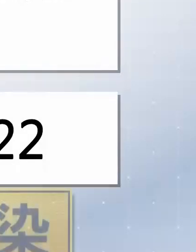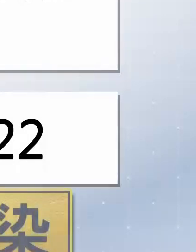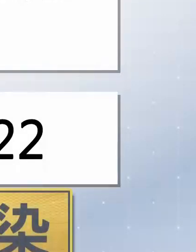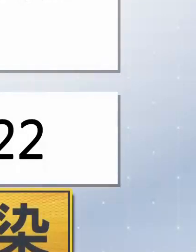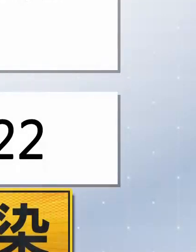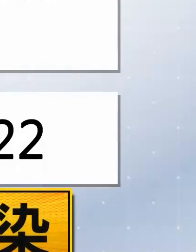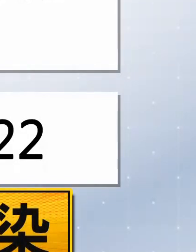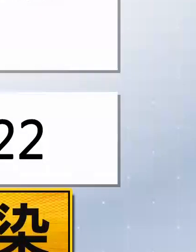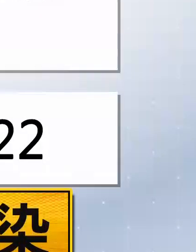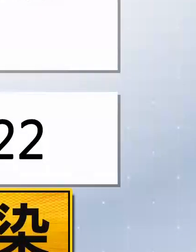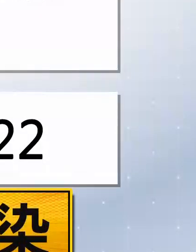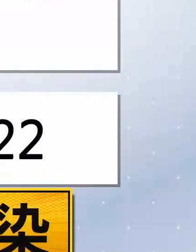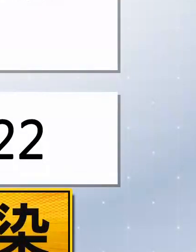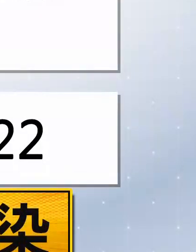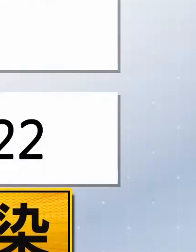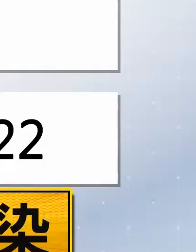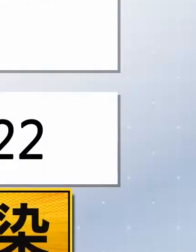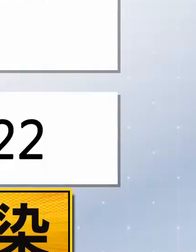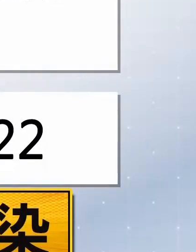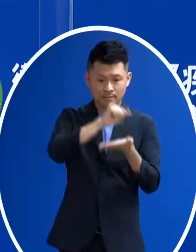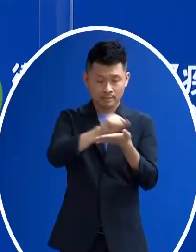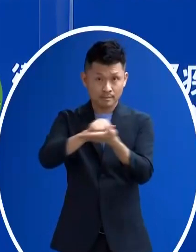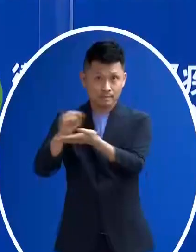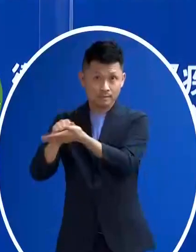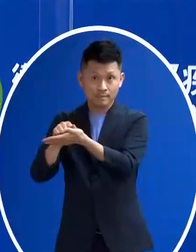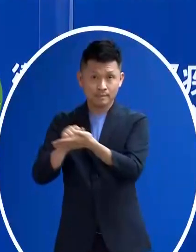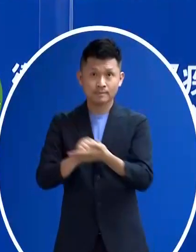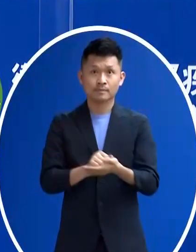升。指挥中心研判是不久前才感染。